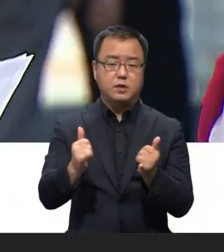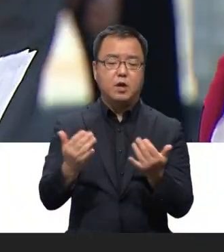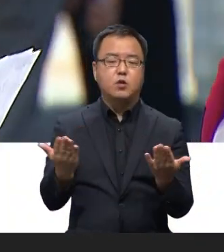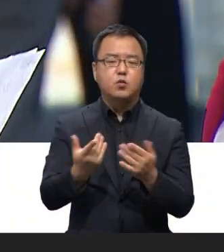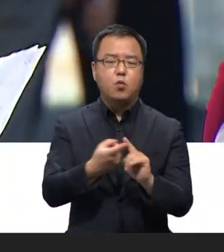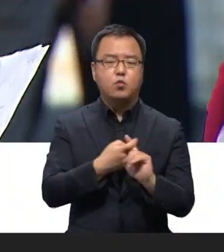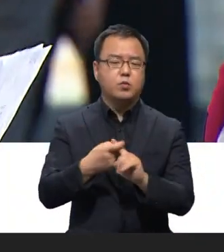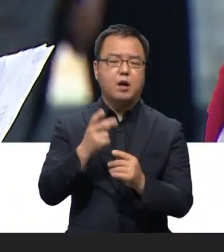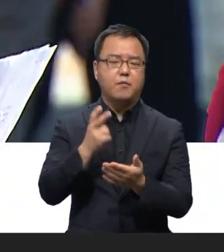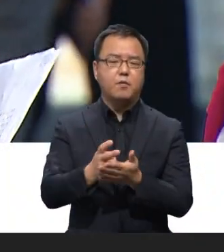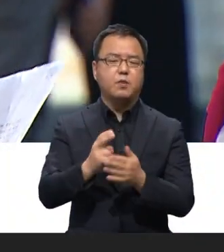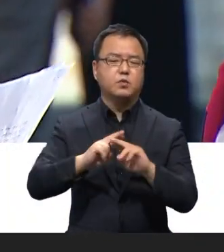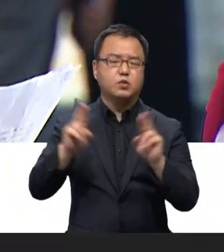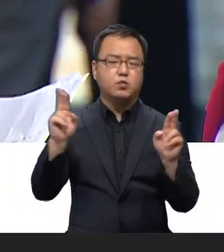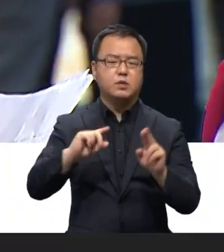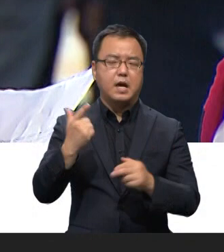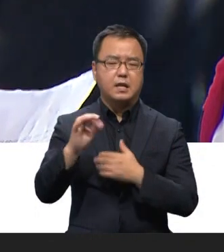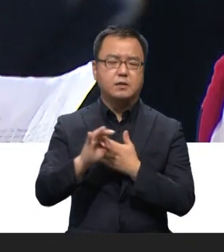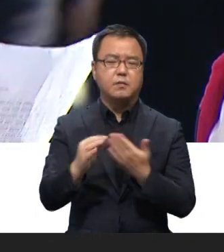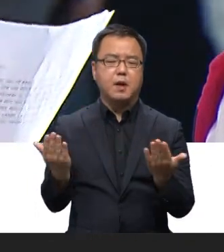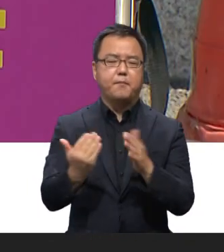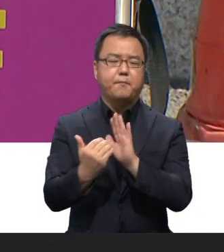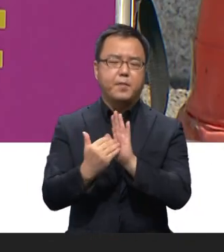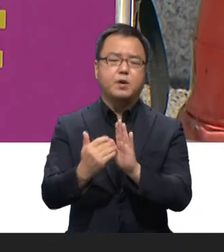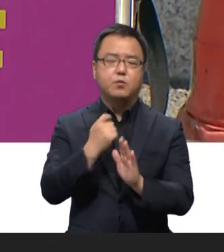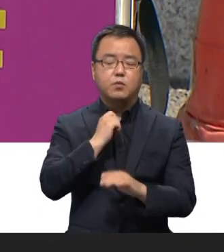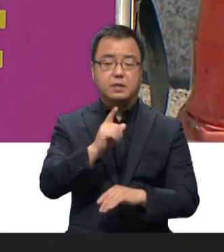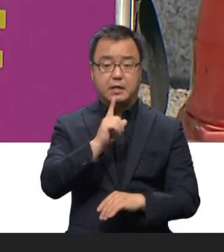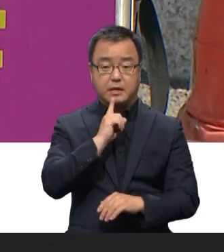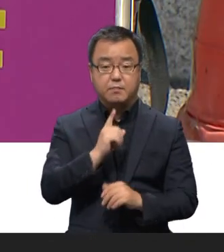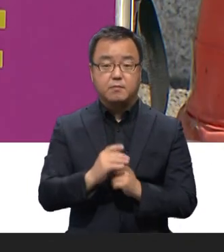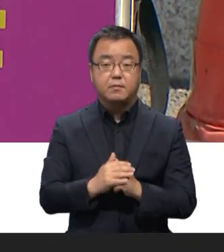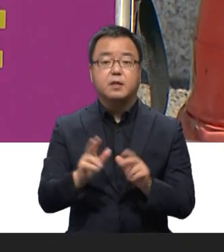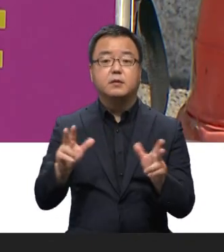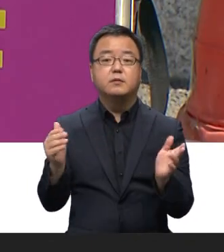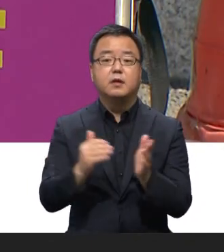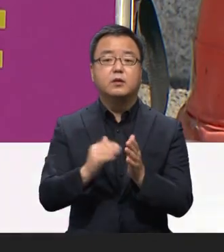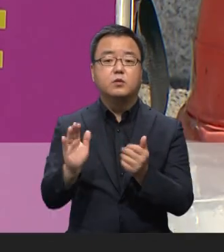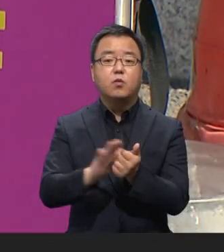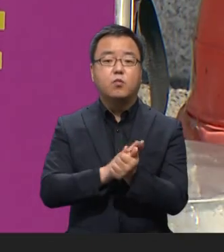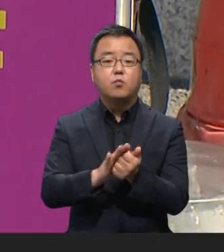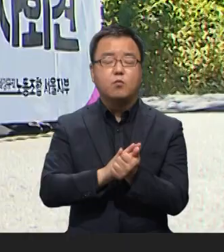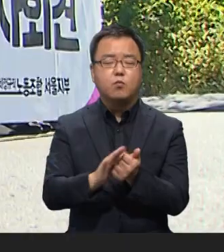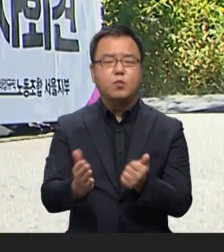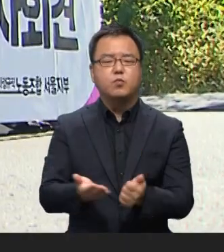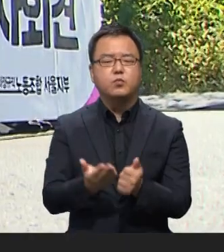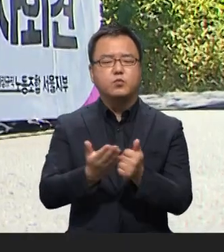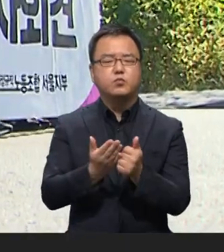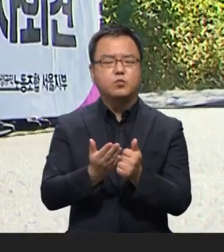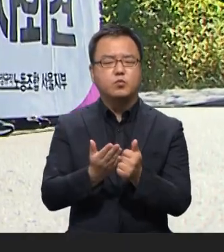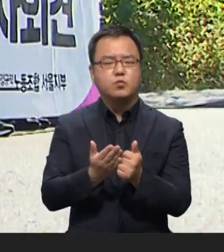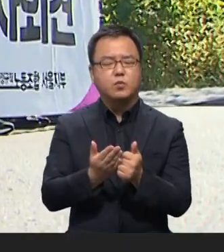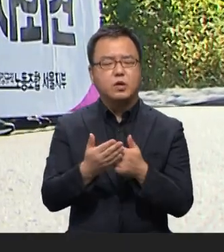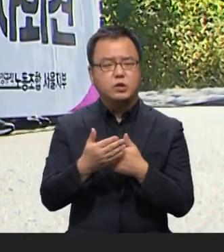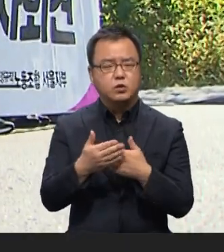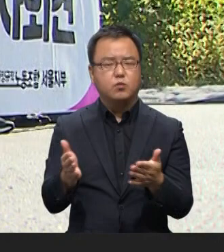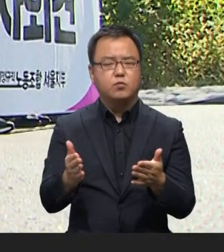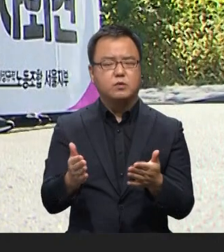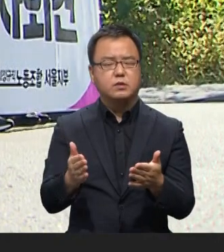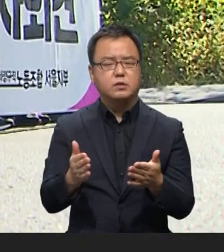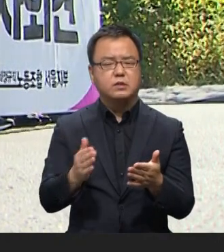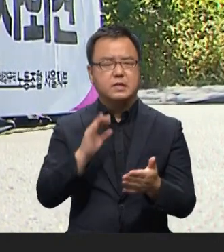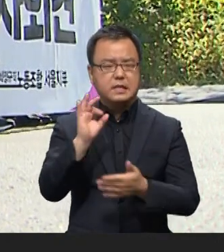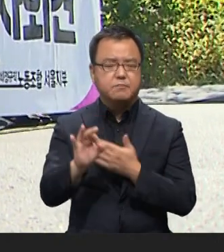파업에 나서겠다는 뜻을 굽히지 않고 있습니다 그동안 돌봄 교실을 mg 씩 처방으로 운영해온 정부를 신뢰하지